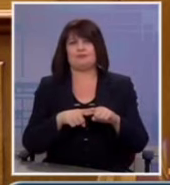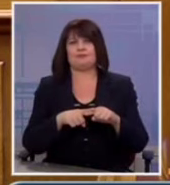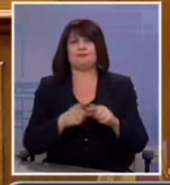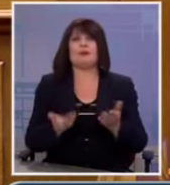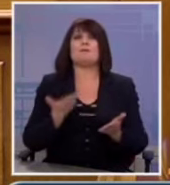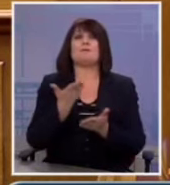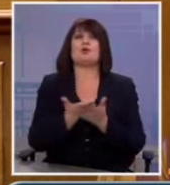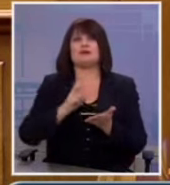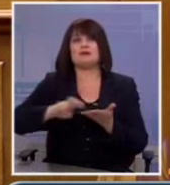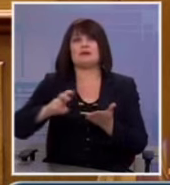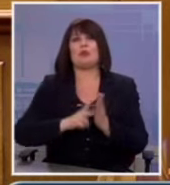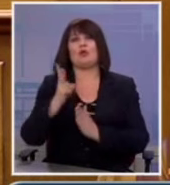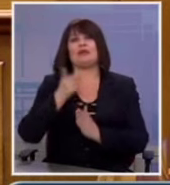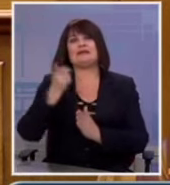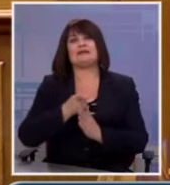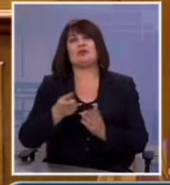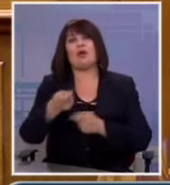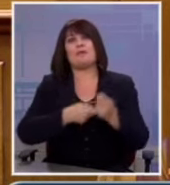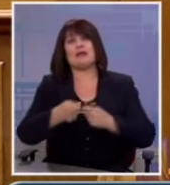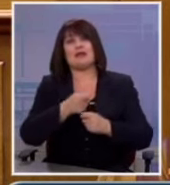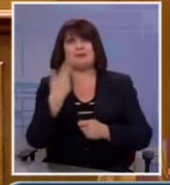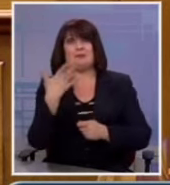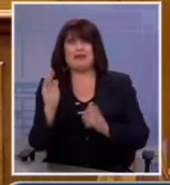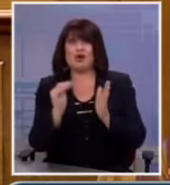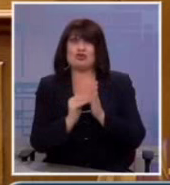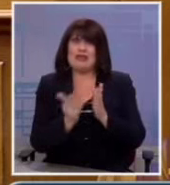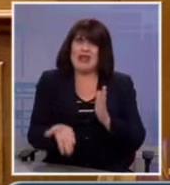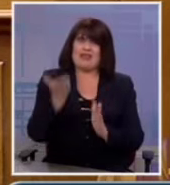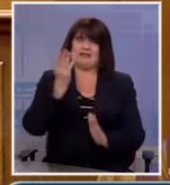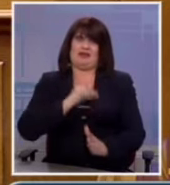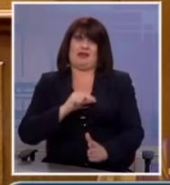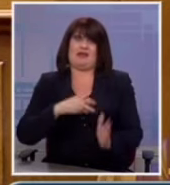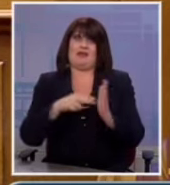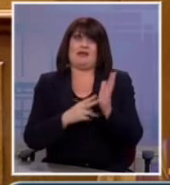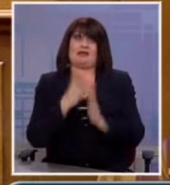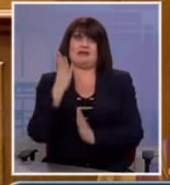πρότασης για εισφορά 12% στις επιχειρήσεις που είχαν πάνω από 500.000 κέρδη το 2014.